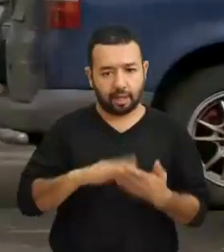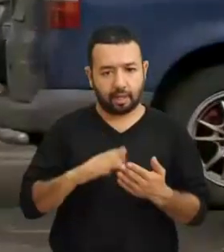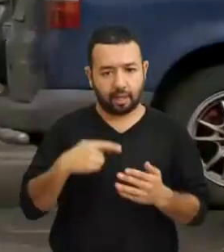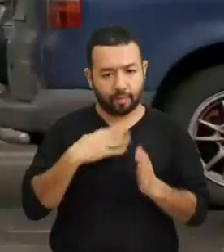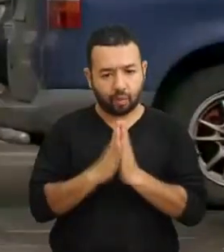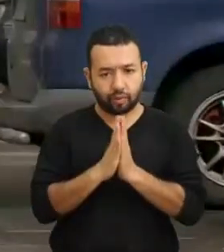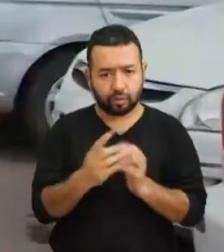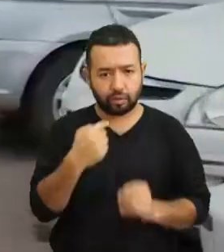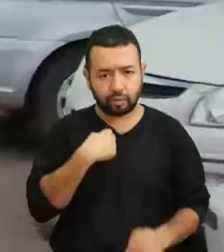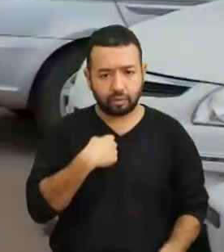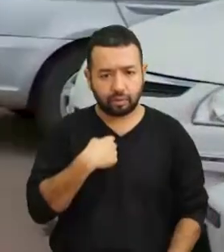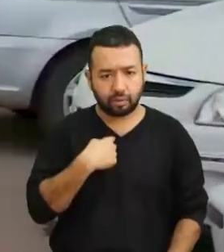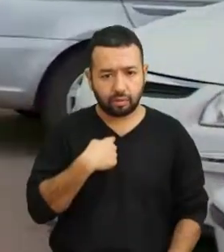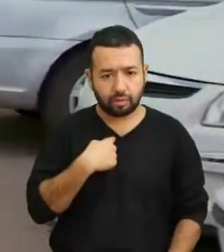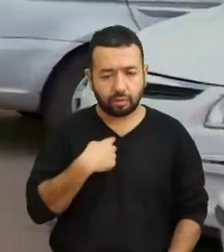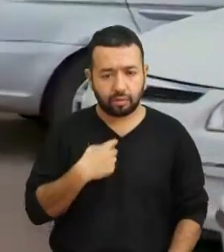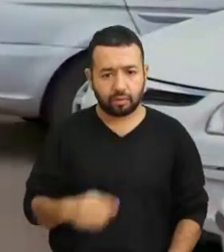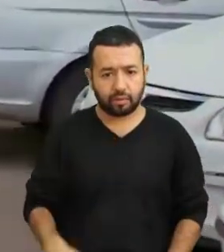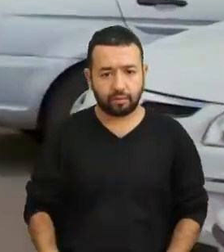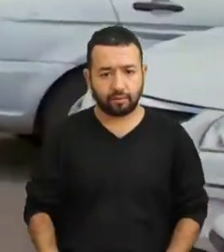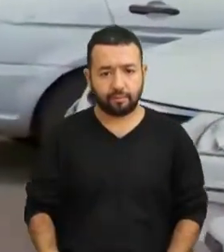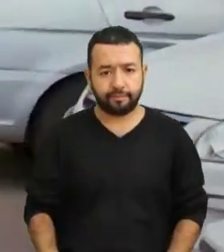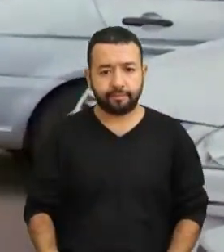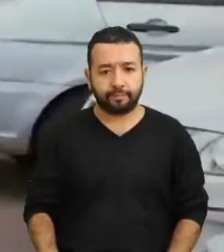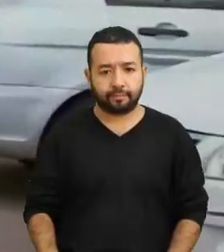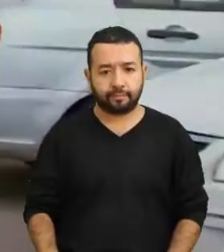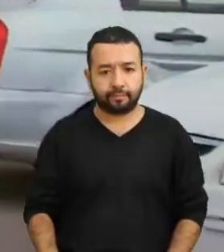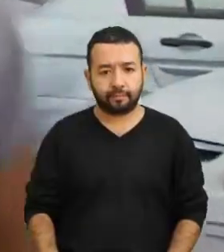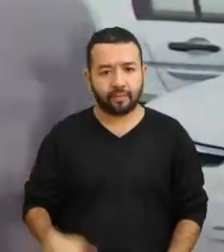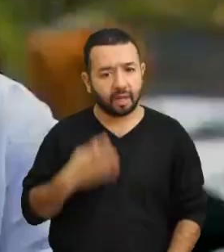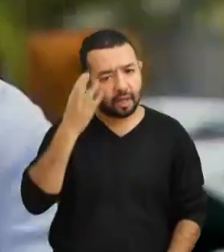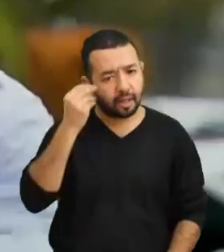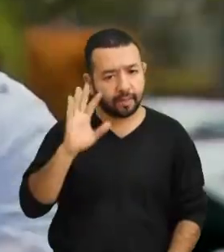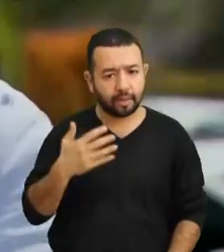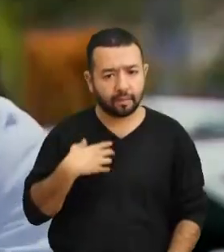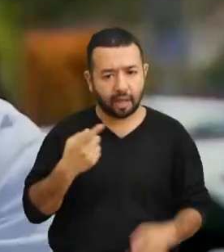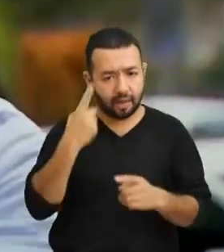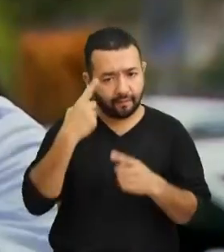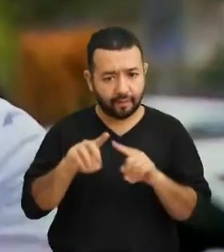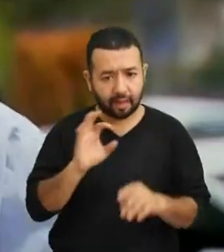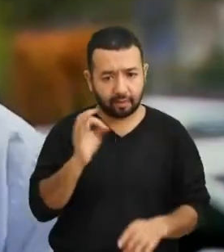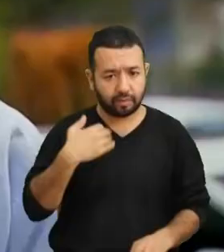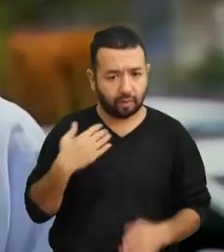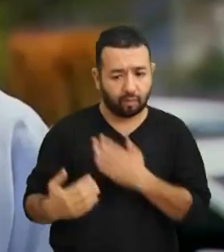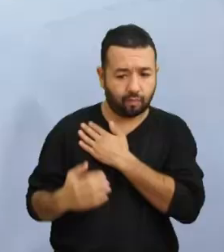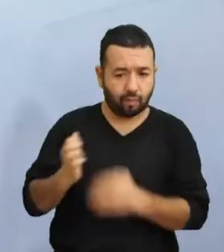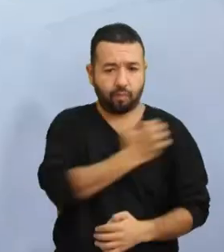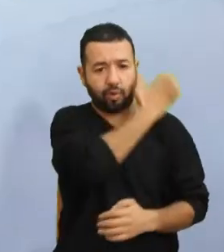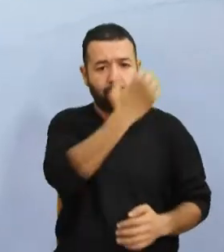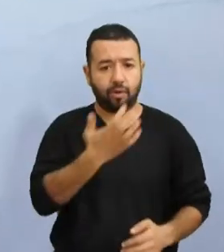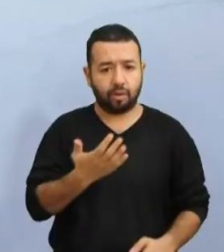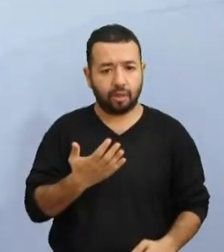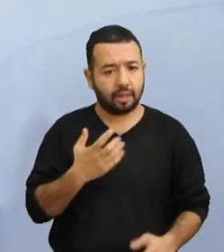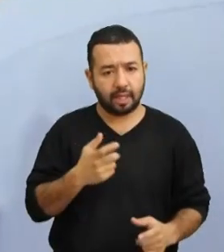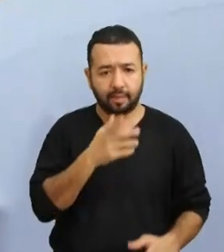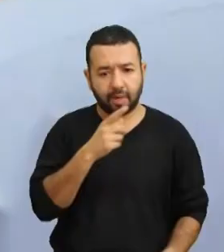bir affedersin der ya. Adam iri yarı cüssesiyle Nurhan'ın üzerine yürüdü. Anlamadım. Farkında değilsiniz ama demin bana çarptınız. Nereden